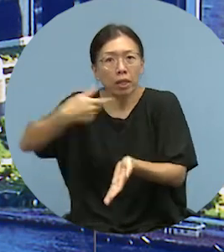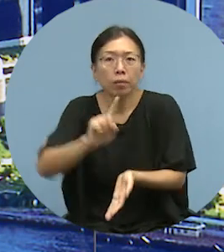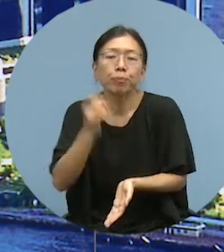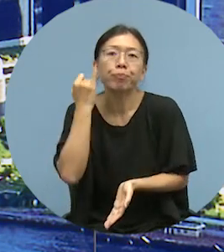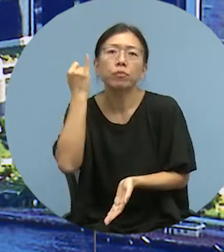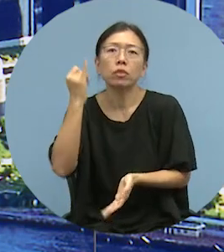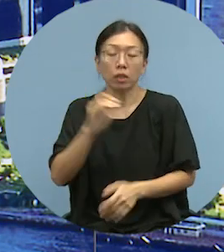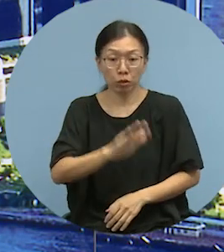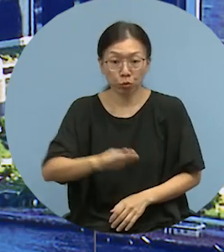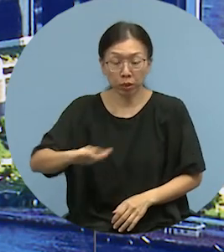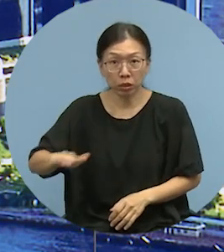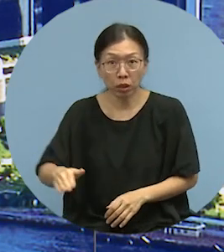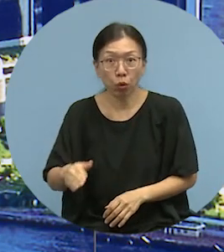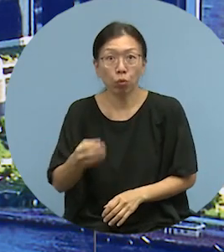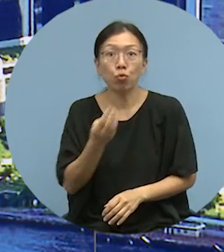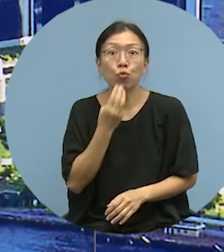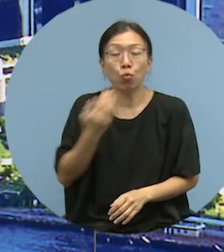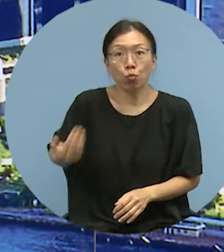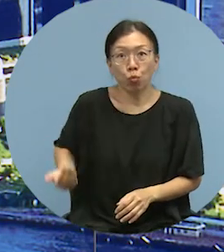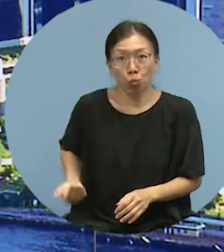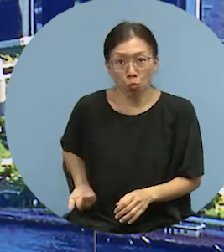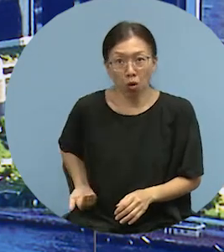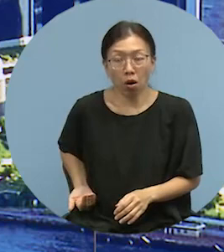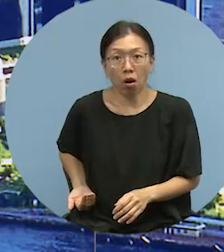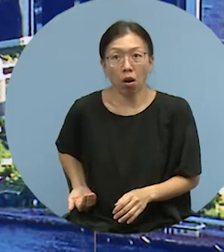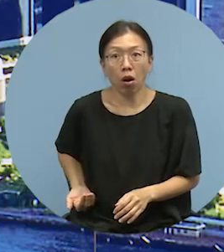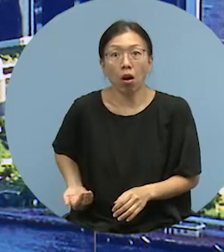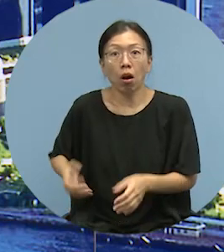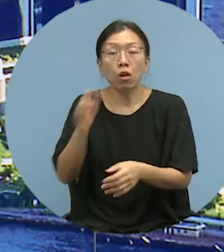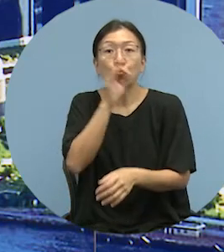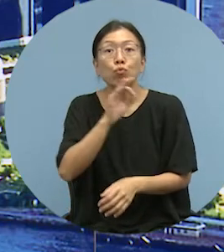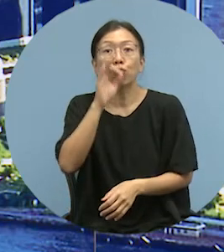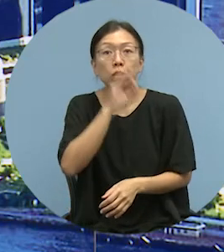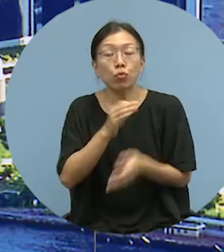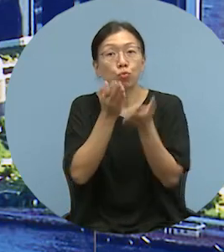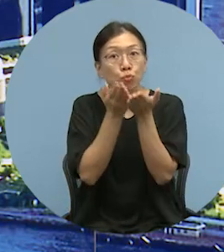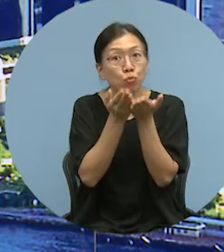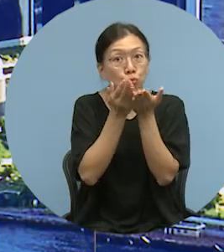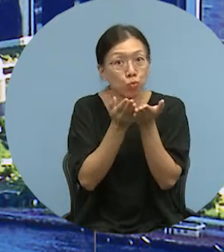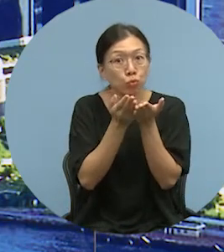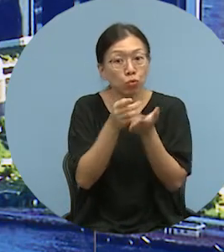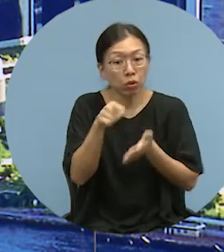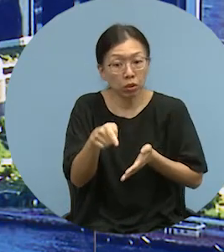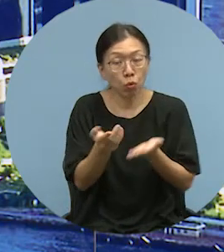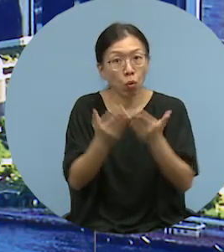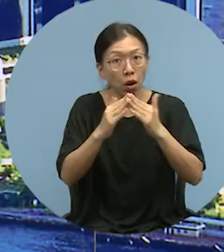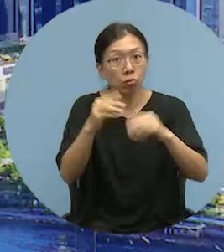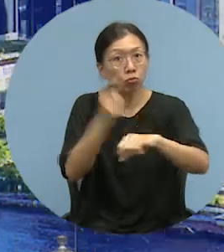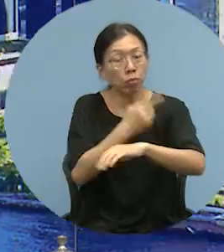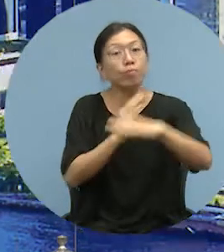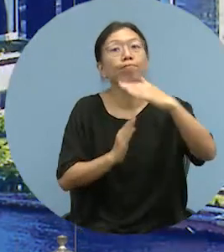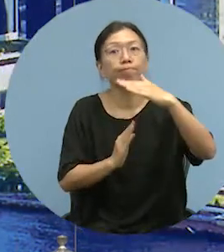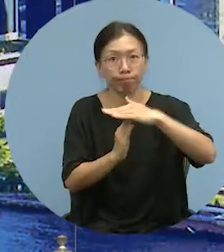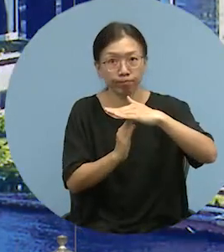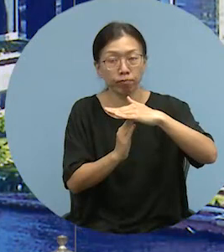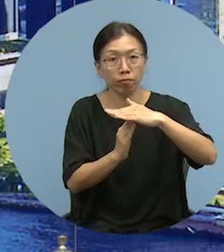友咧就喺東華三院馬陳景霞幼稚園翻學嘅，咁嗰間學校咧就暫時要停課嘅。咁